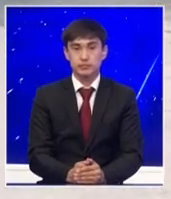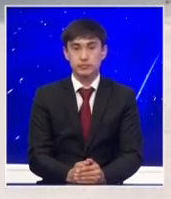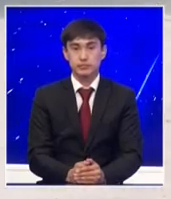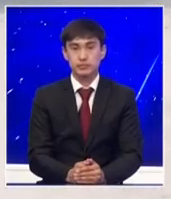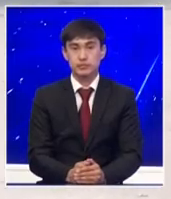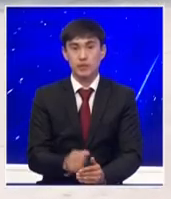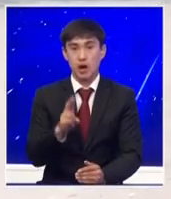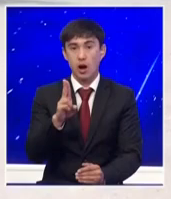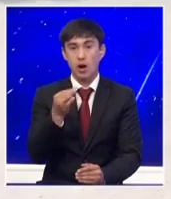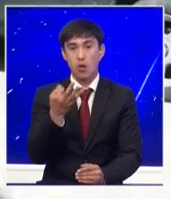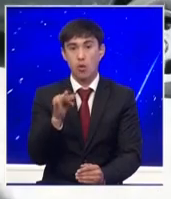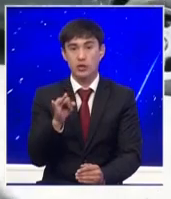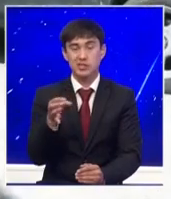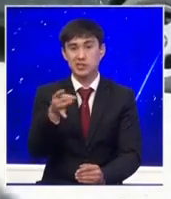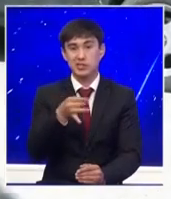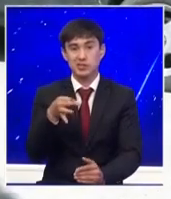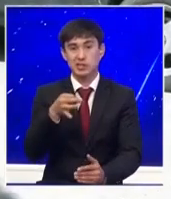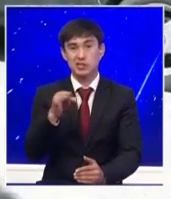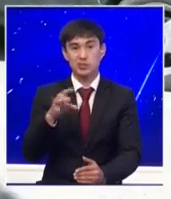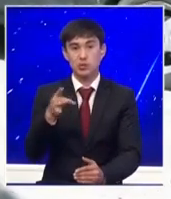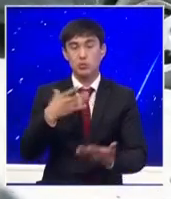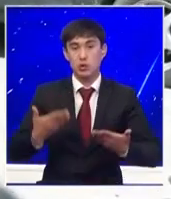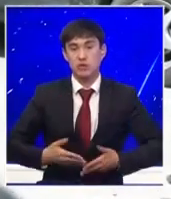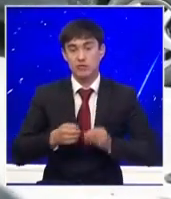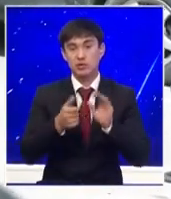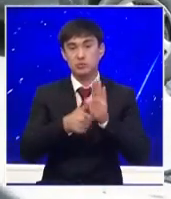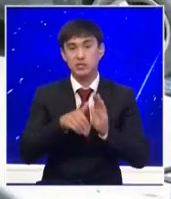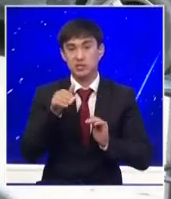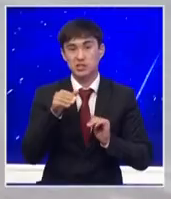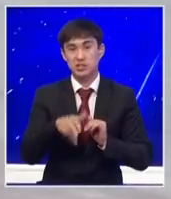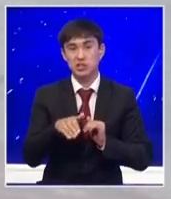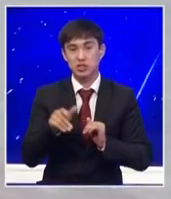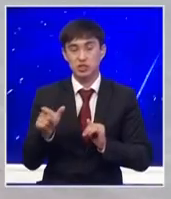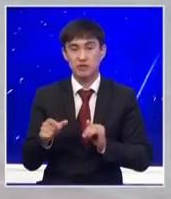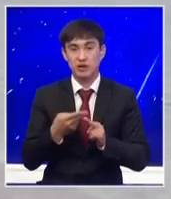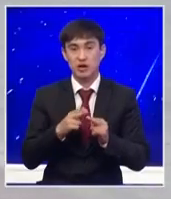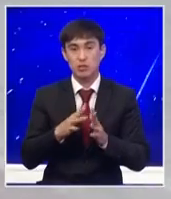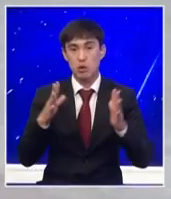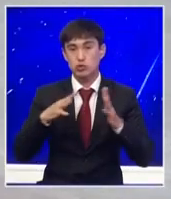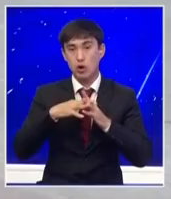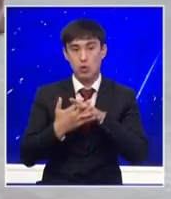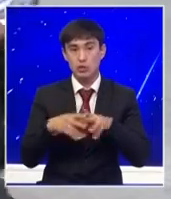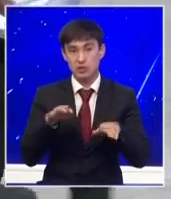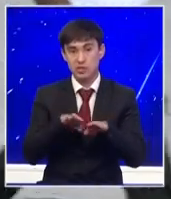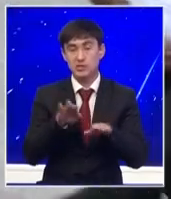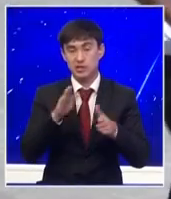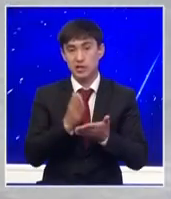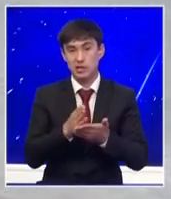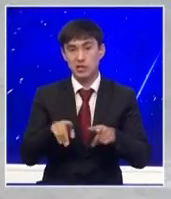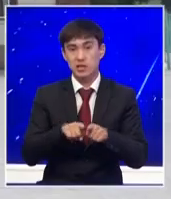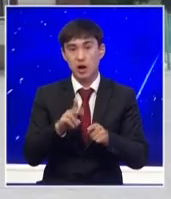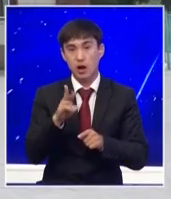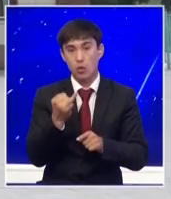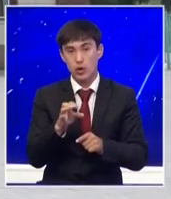в коровийском сельском округе Рижского района проживает около 18 тысяч человек это не самый маленький аул есть еще такие населенные пункты